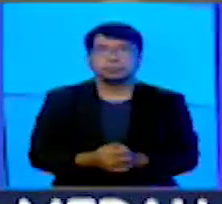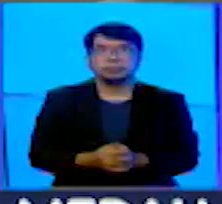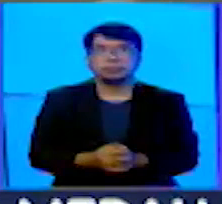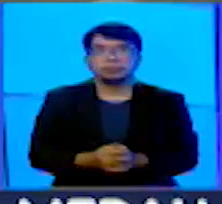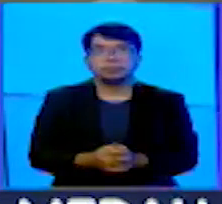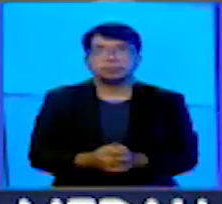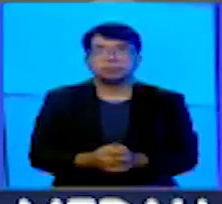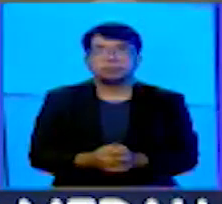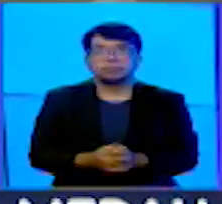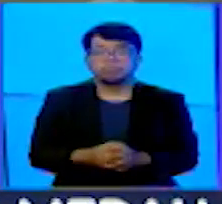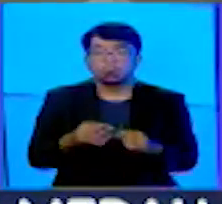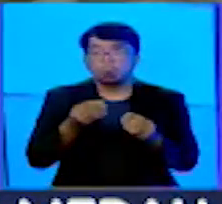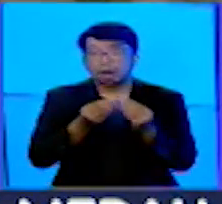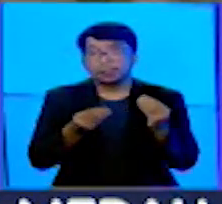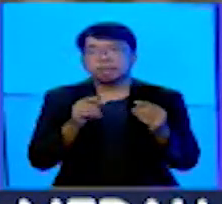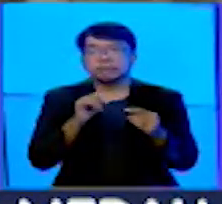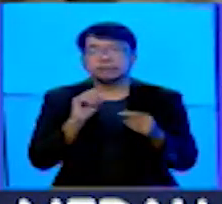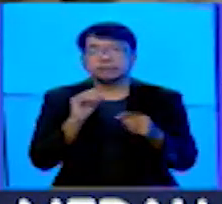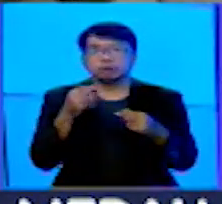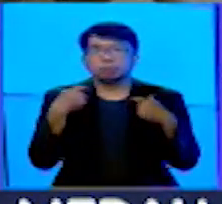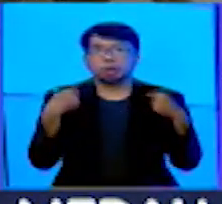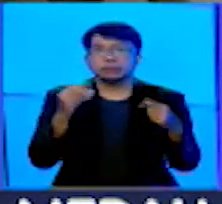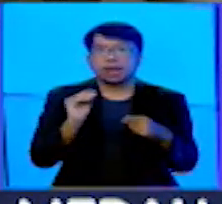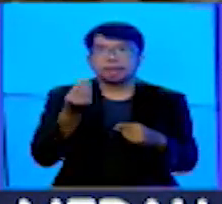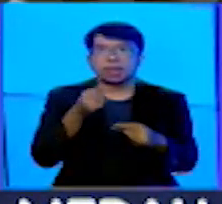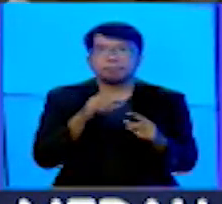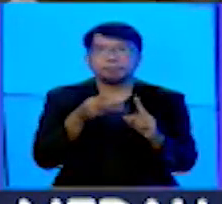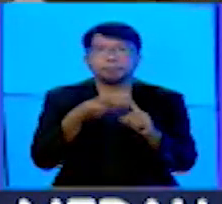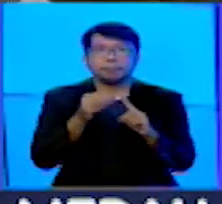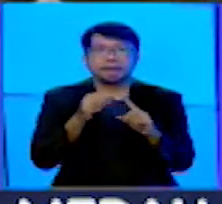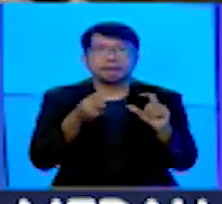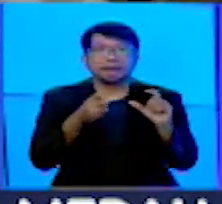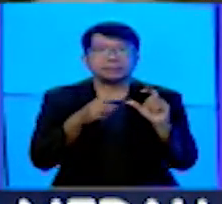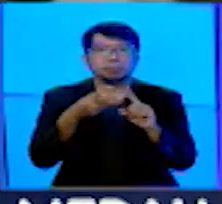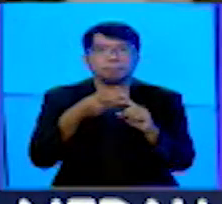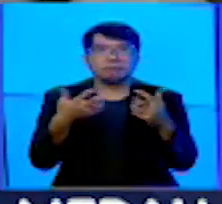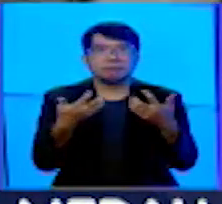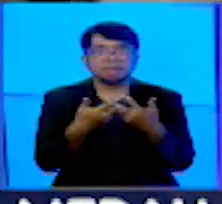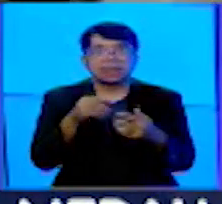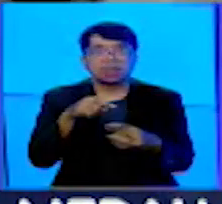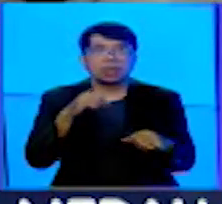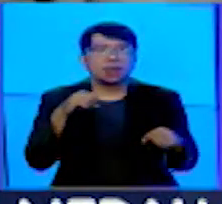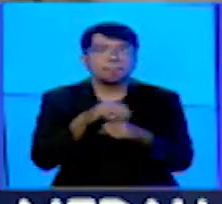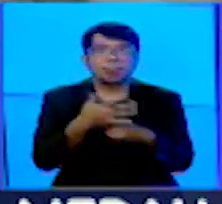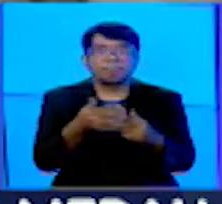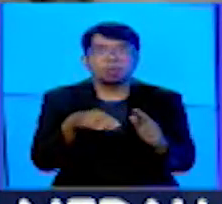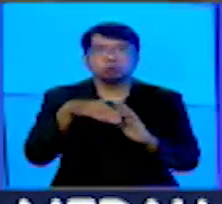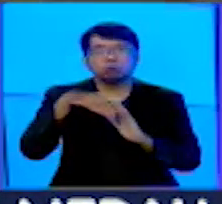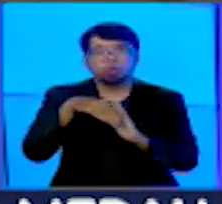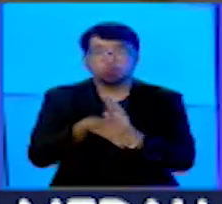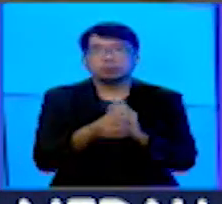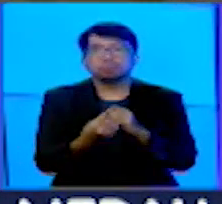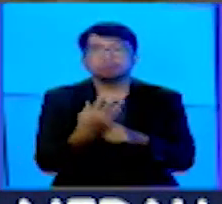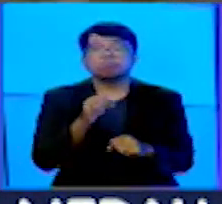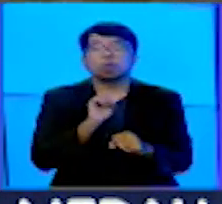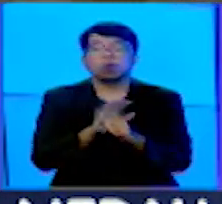Wakil Gubernur DKI Jakarta Ahmad Riza Patria mengatakan PSBB Transisi DKI Jakarta berdampak pada menurunnya angka tingkat positif COVID-19 di ibu